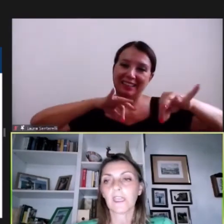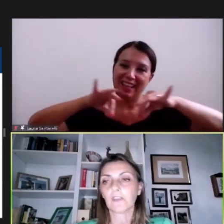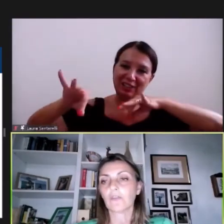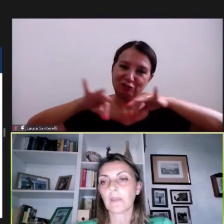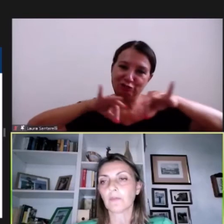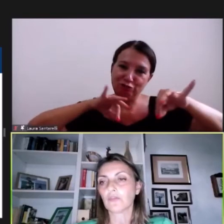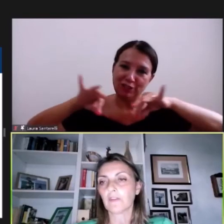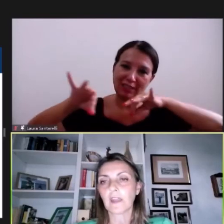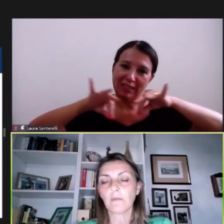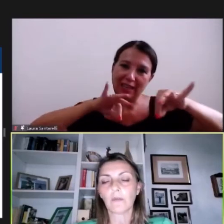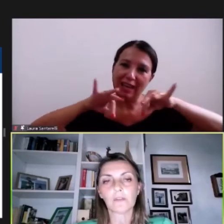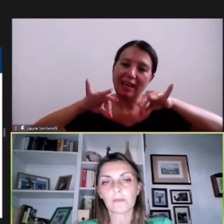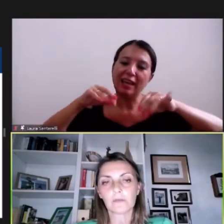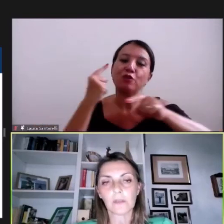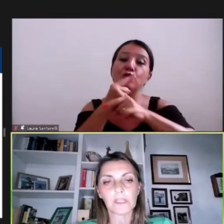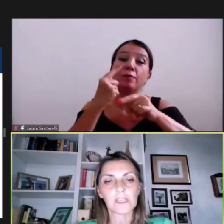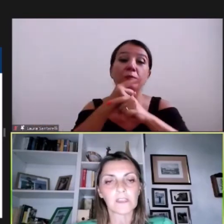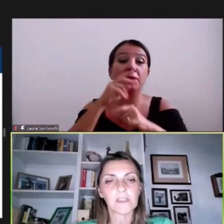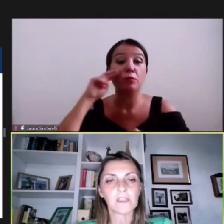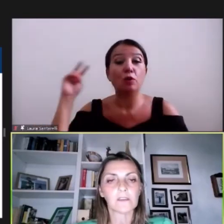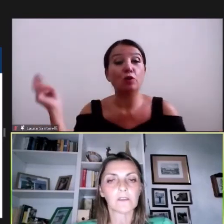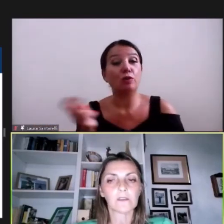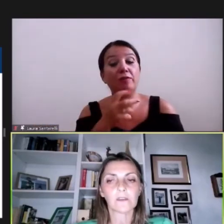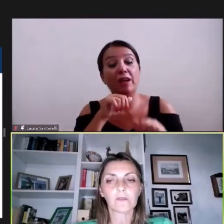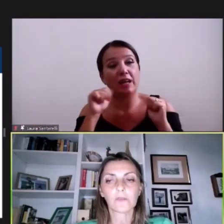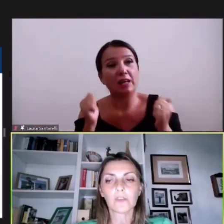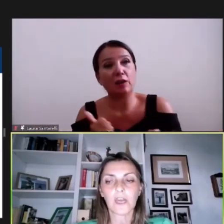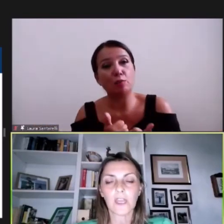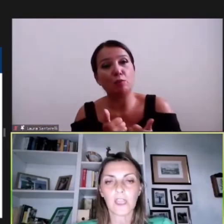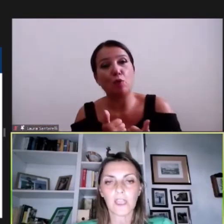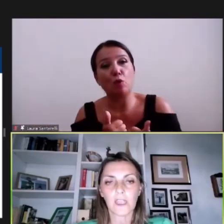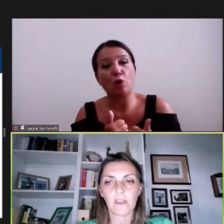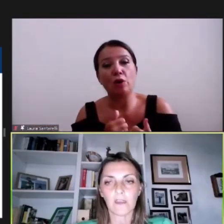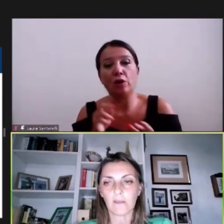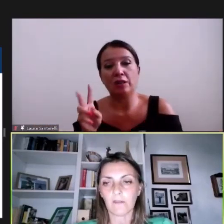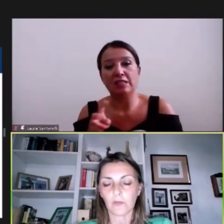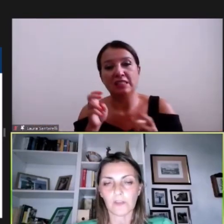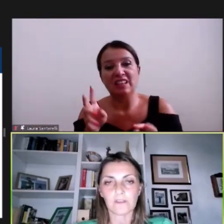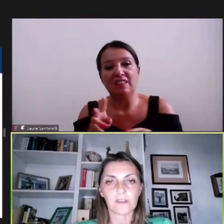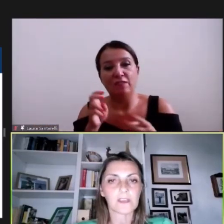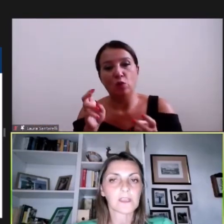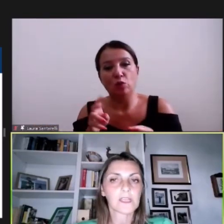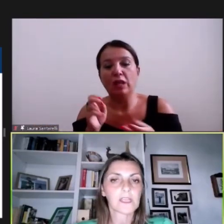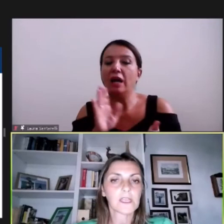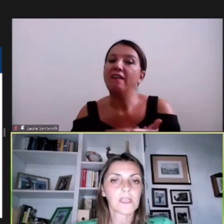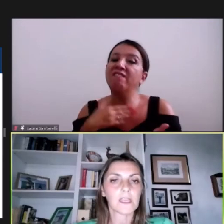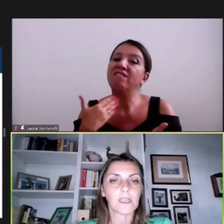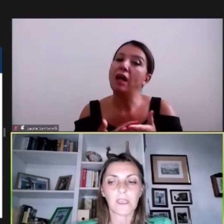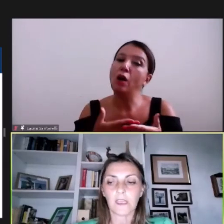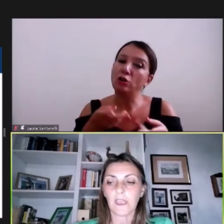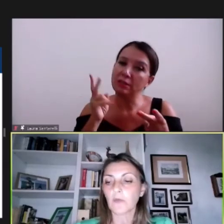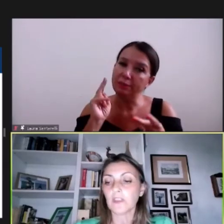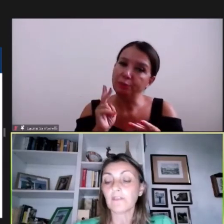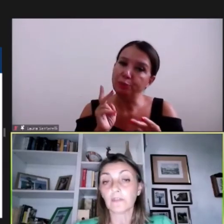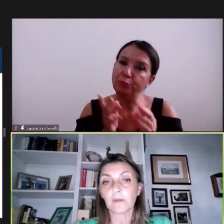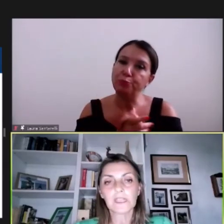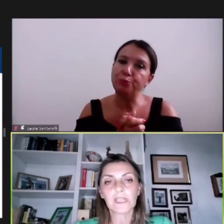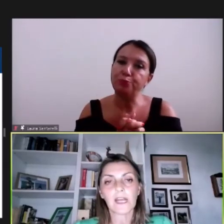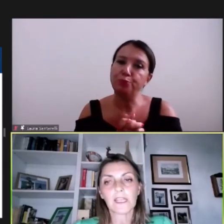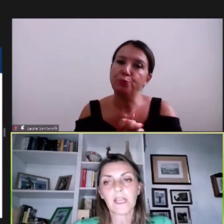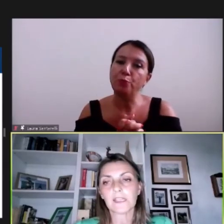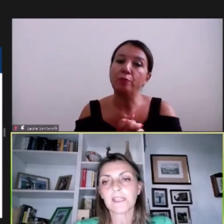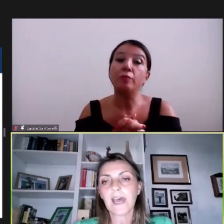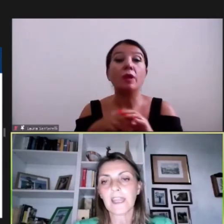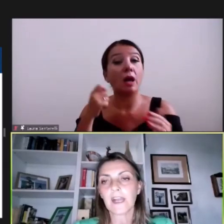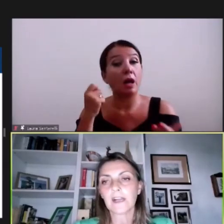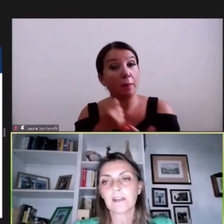che dovremmo trovare il modo assolutamente di sfruttare e valorizzare. E quindi è